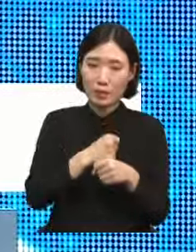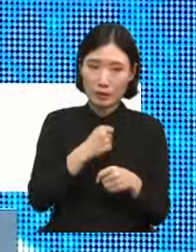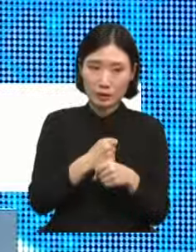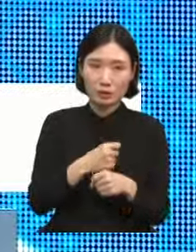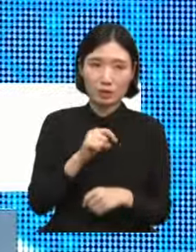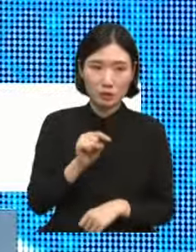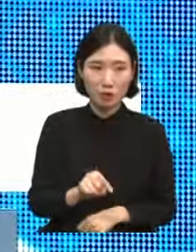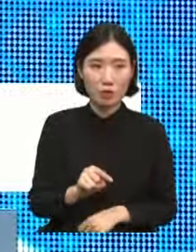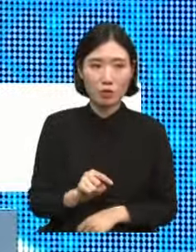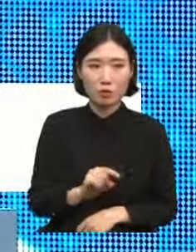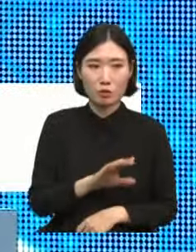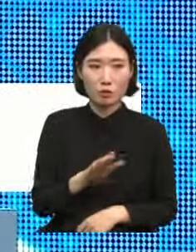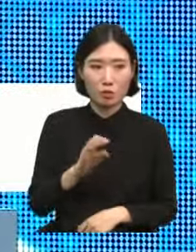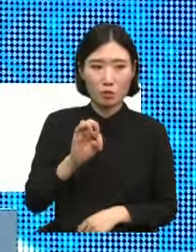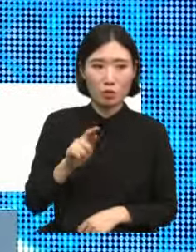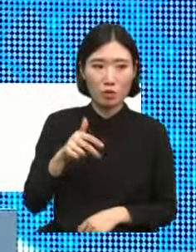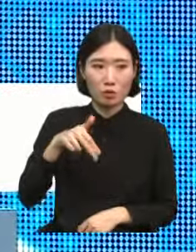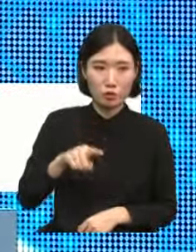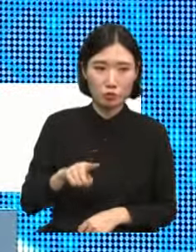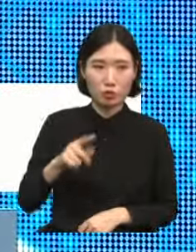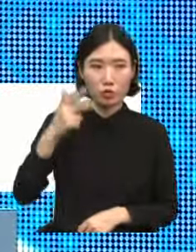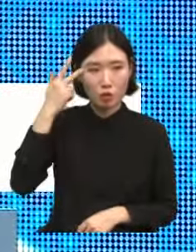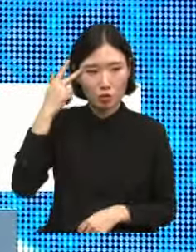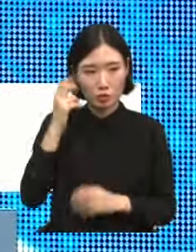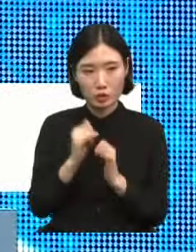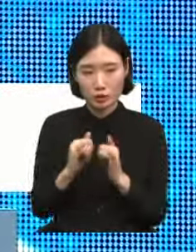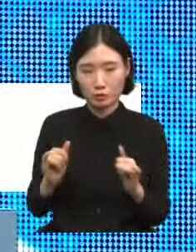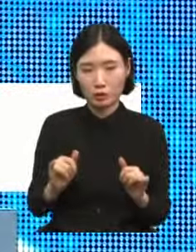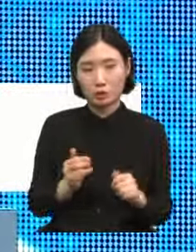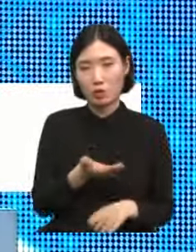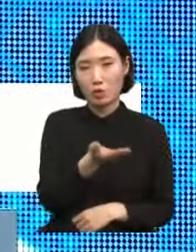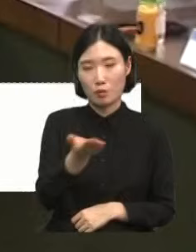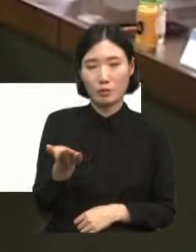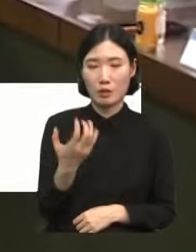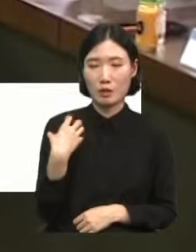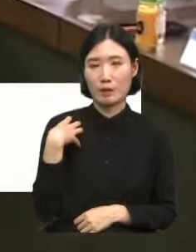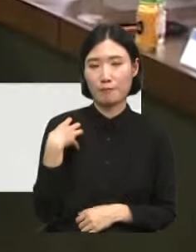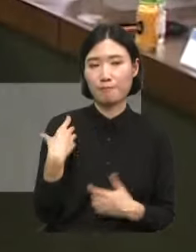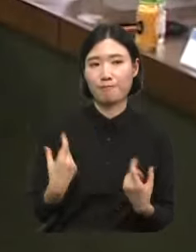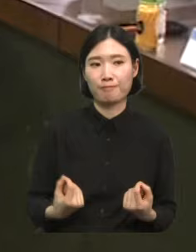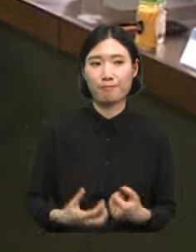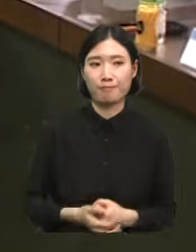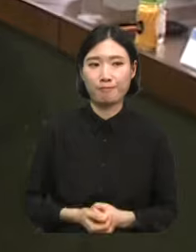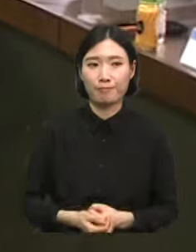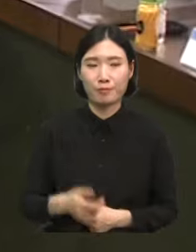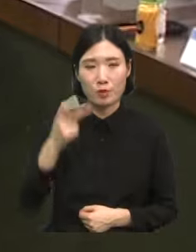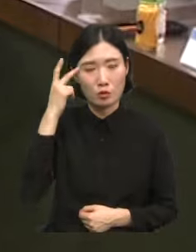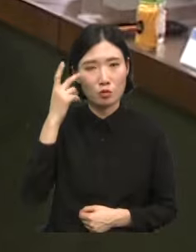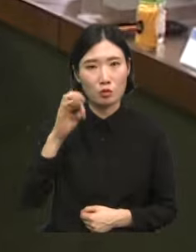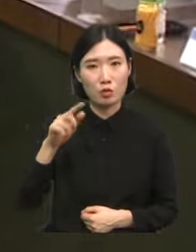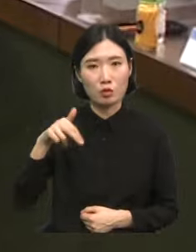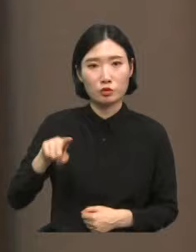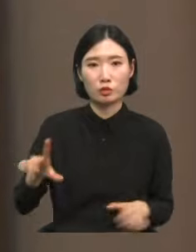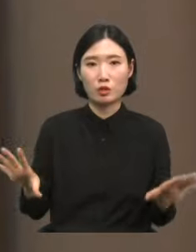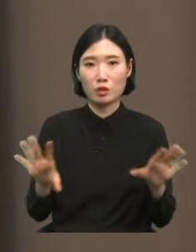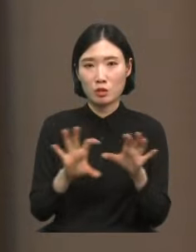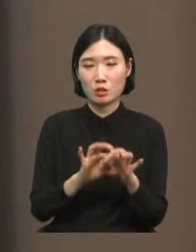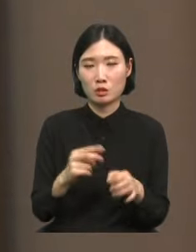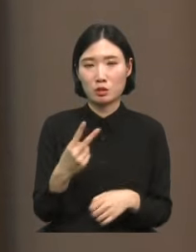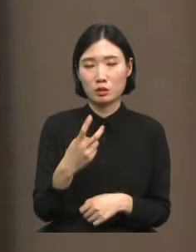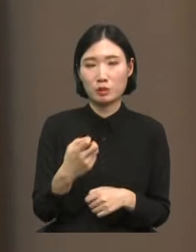여기 계시는 원주 시민 여러분도 여주 시민 여러분들의 몫이 아닐까라고. 여주 원주 구간의 연결은